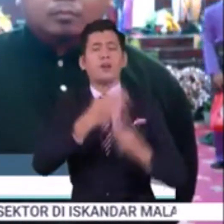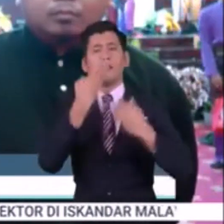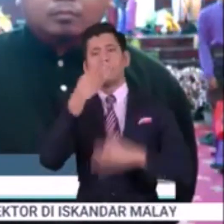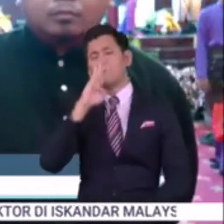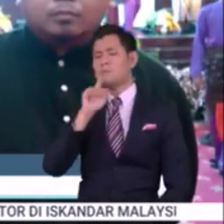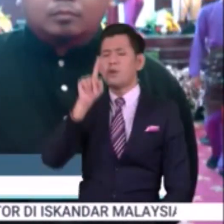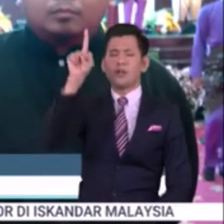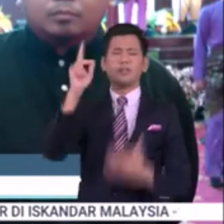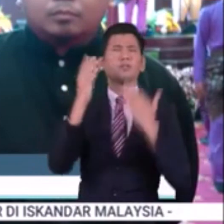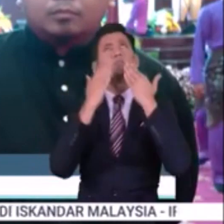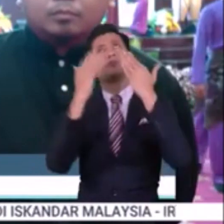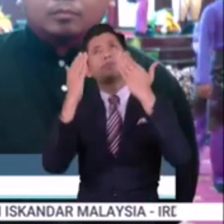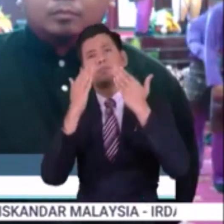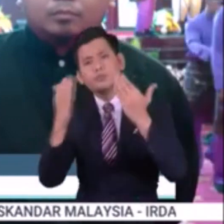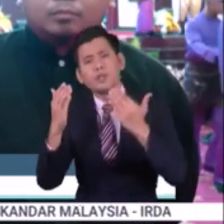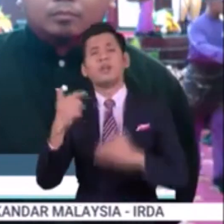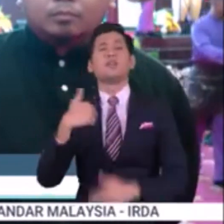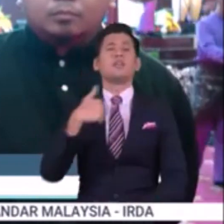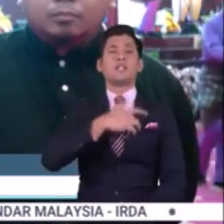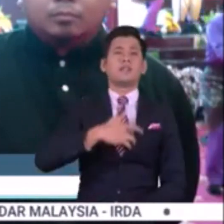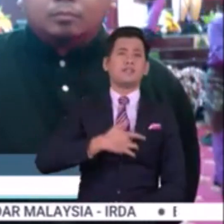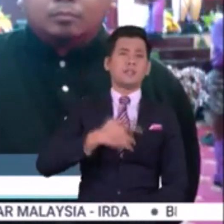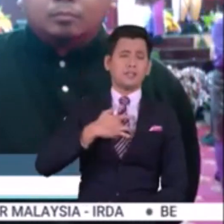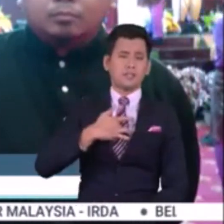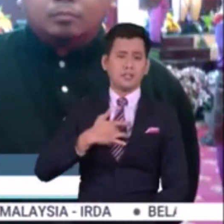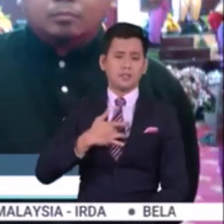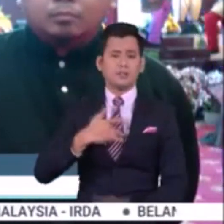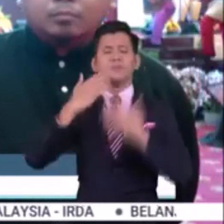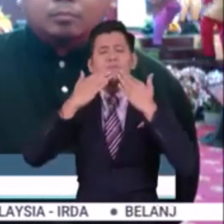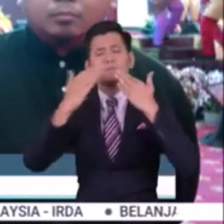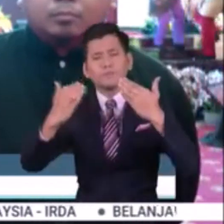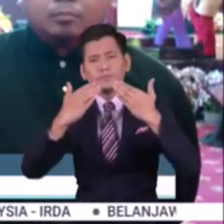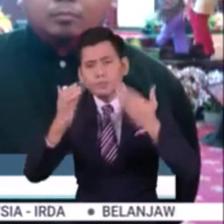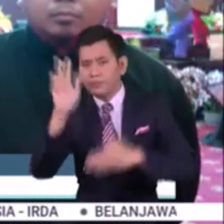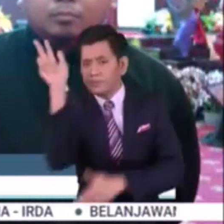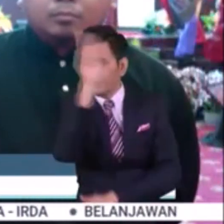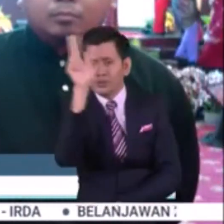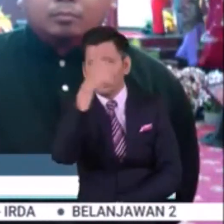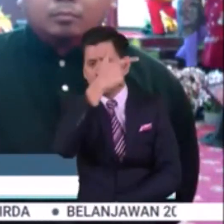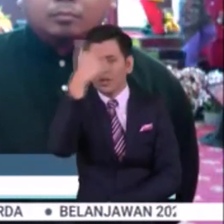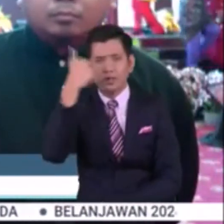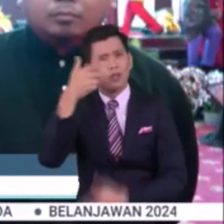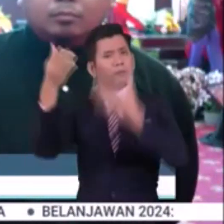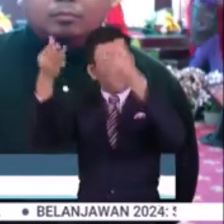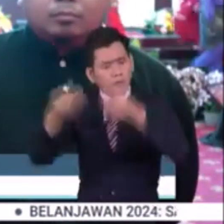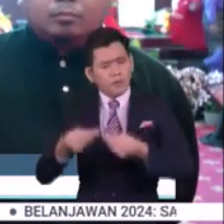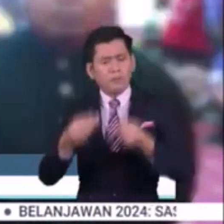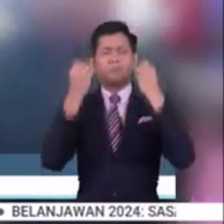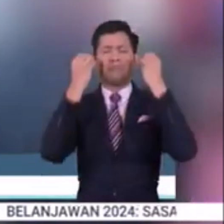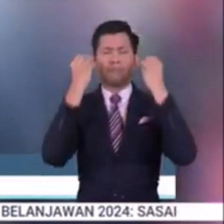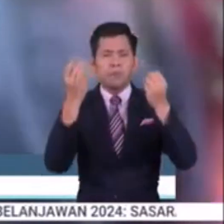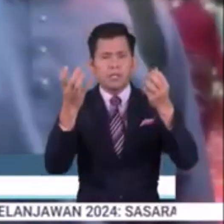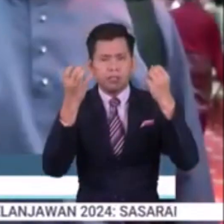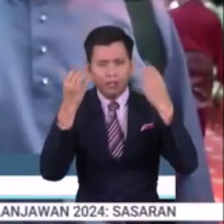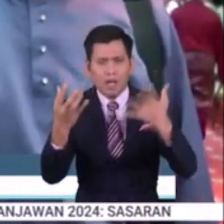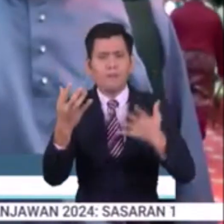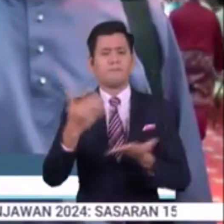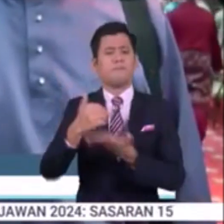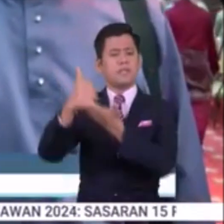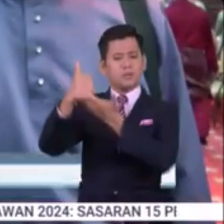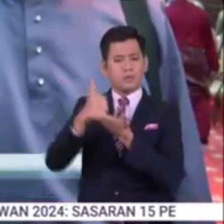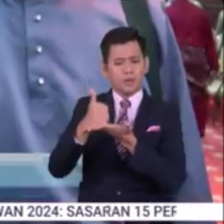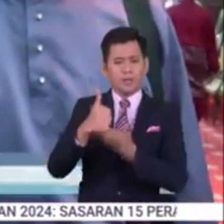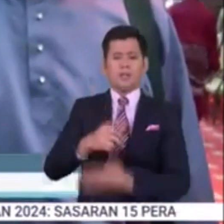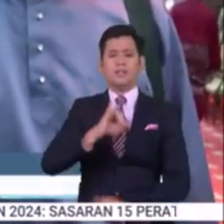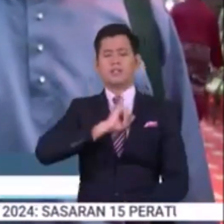kita guru-guru dan kelas-kelas tahfiz mengucapkan terima kasih pada pihak kerajaan dah pada bantuan yang dihulurkan itu. Sangat-sangat